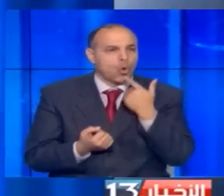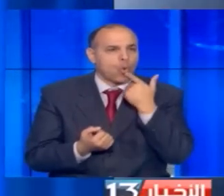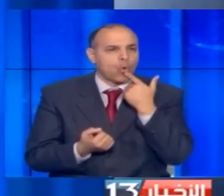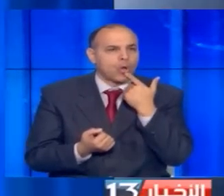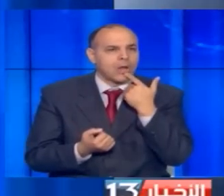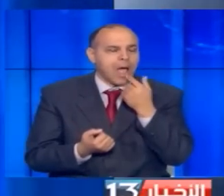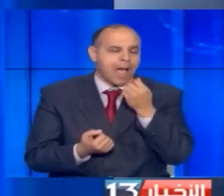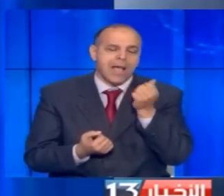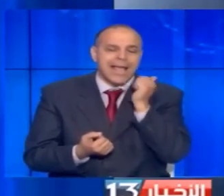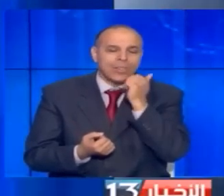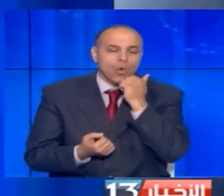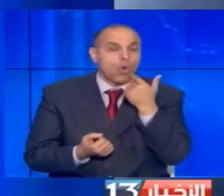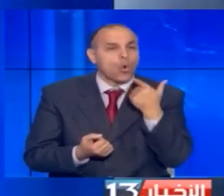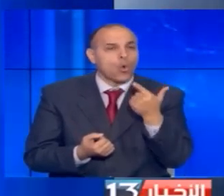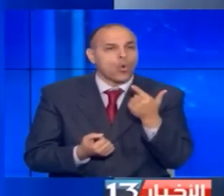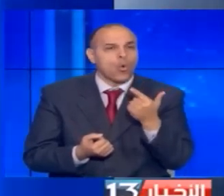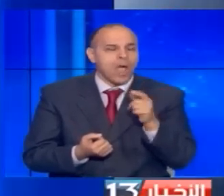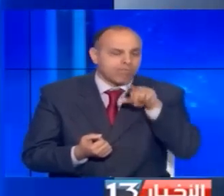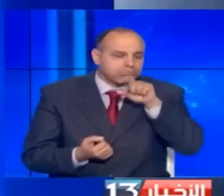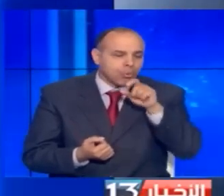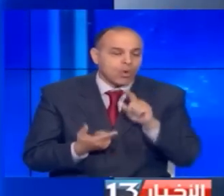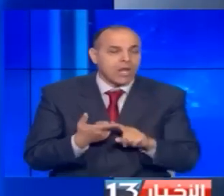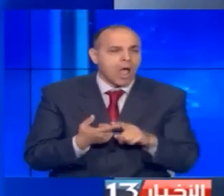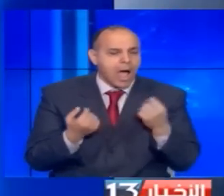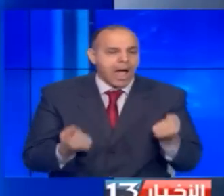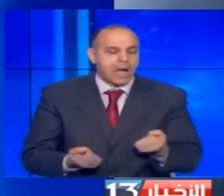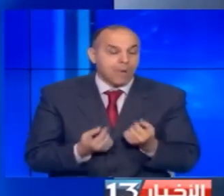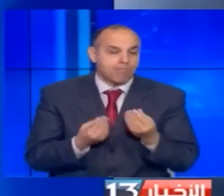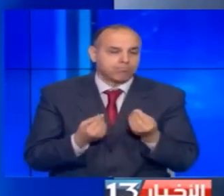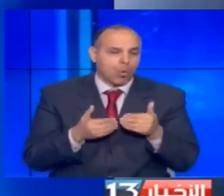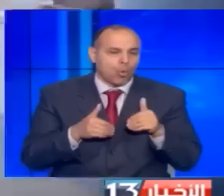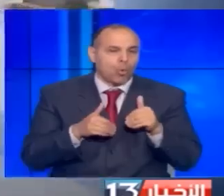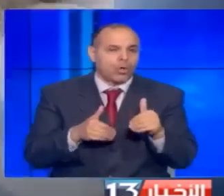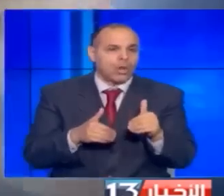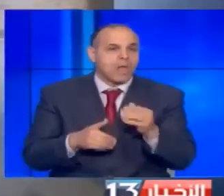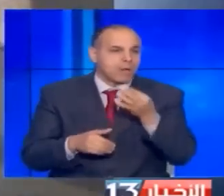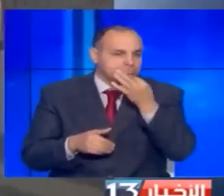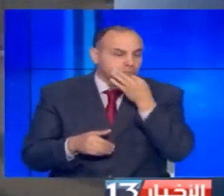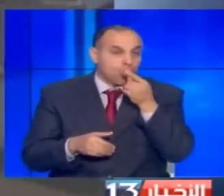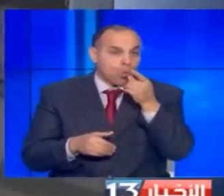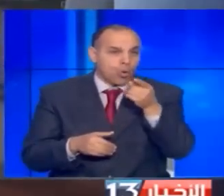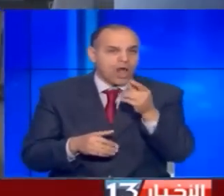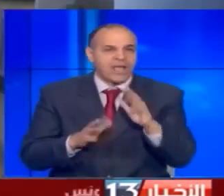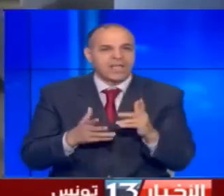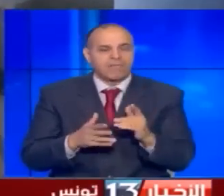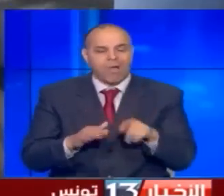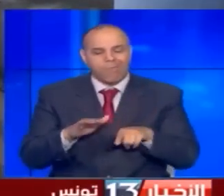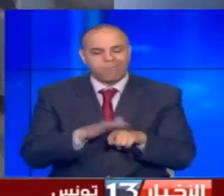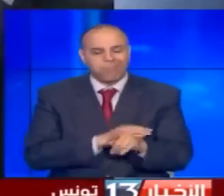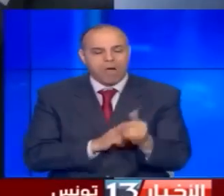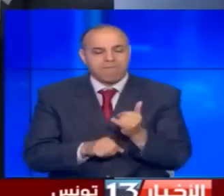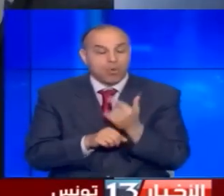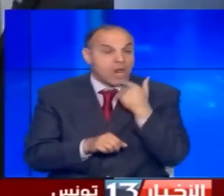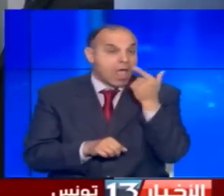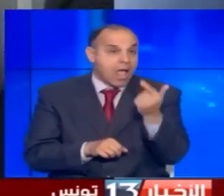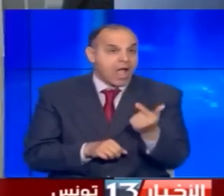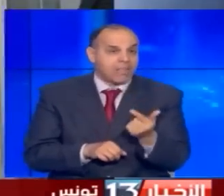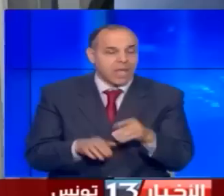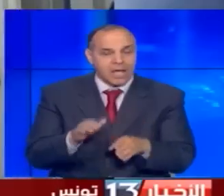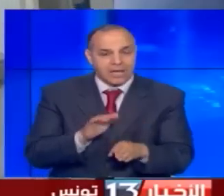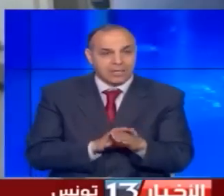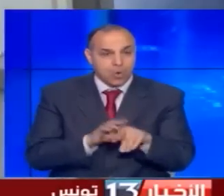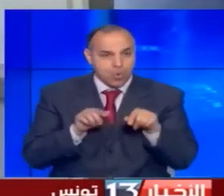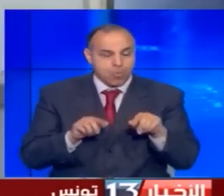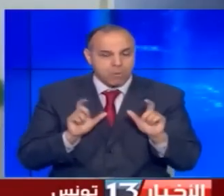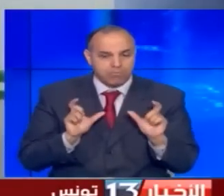صنع المرطبات ولحوم الدواجن حركية كبيرة ترتفع معها عمليات الغش. وفي هذا الإطار انطلقت